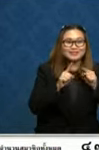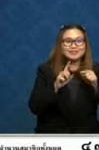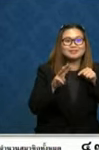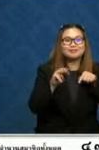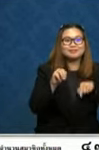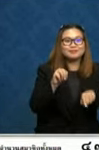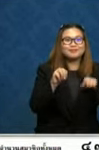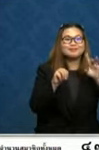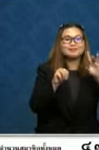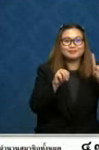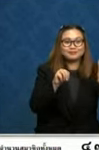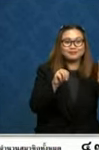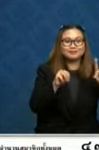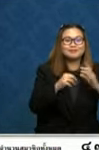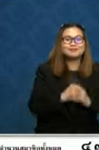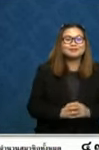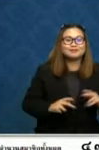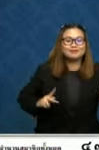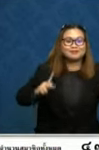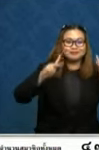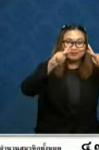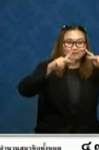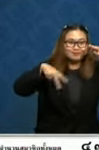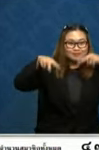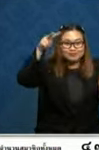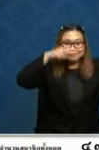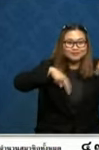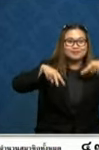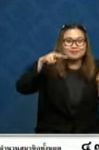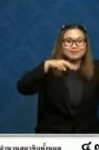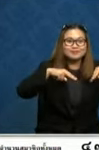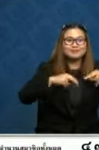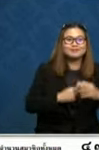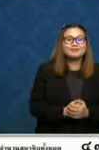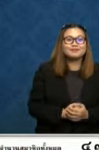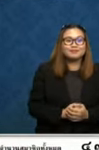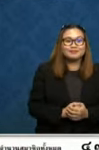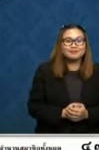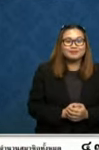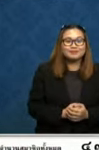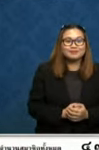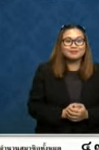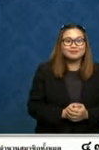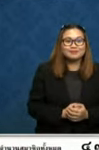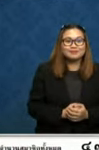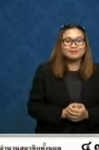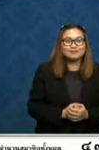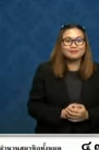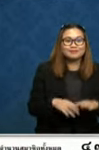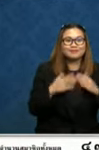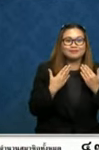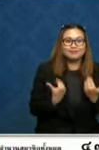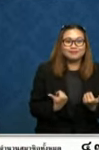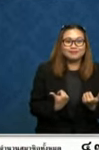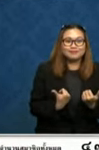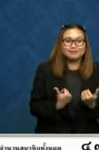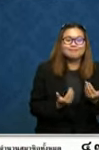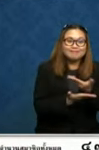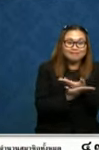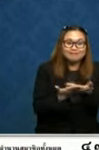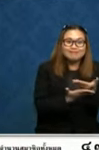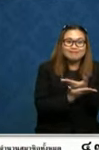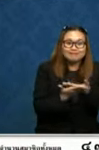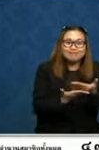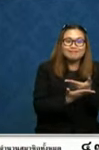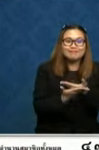งกลาโหมวันนี้ด้วยนะคะก็ดิฉันอยากจะเท้าความอย่างนี้นะคะว่าในการในการพิจารณาในกรร